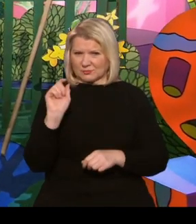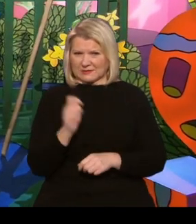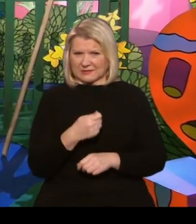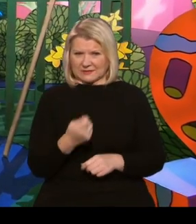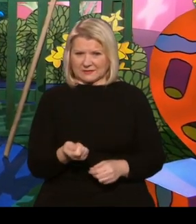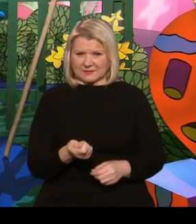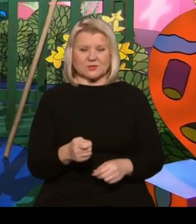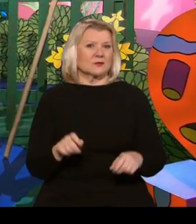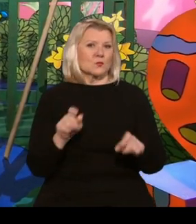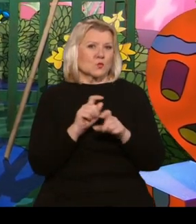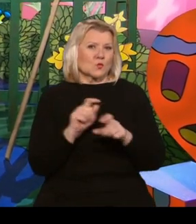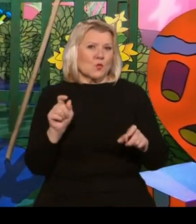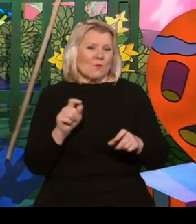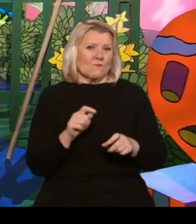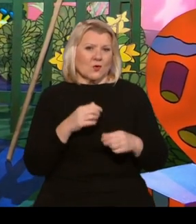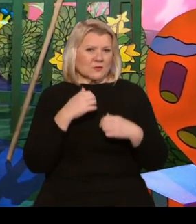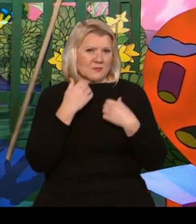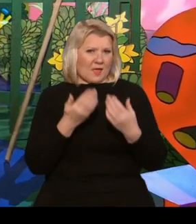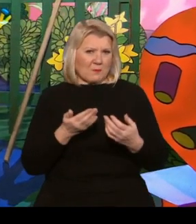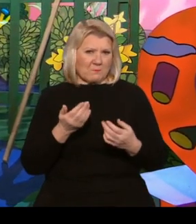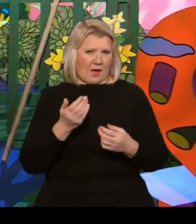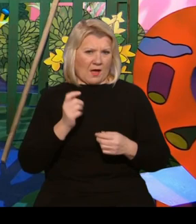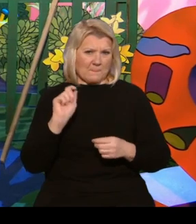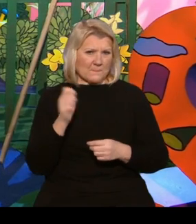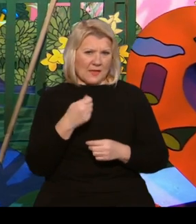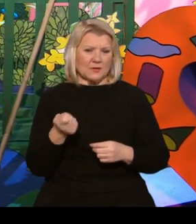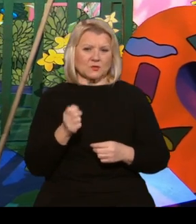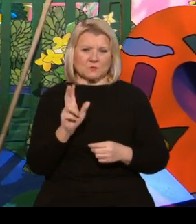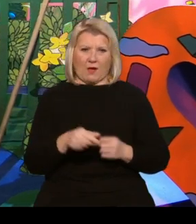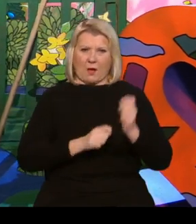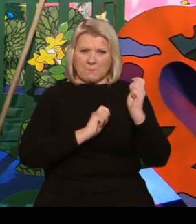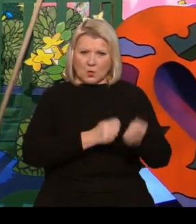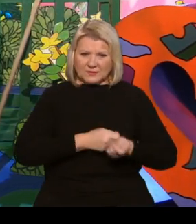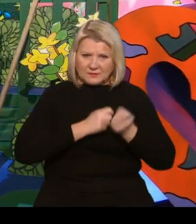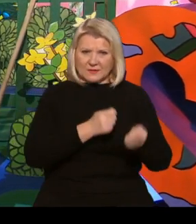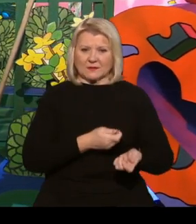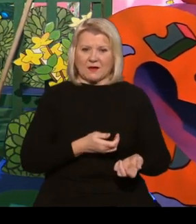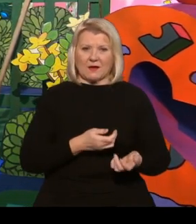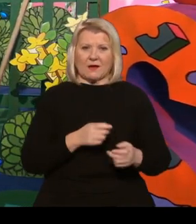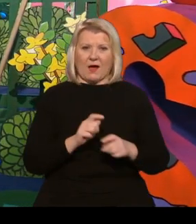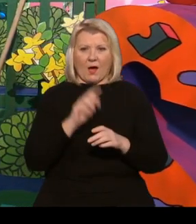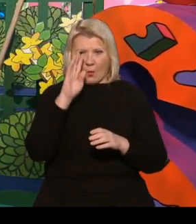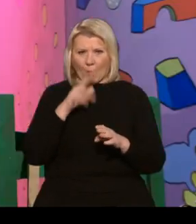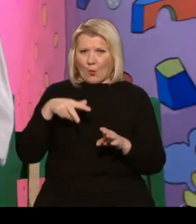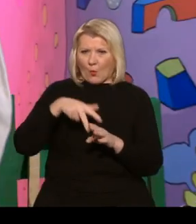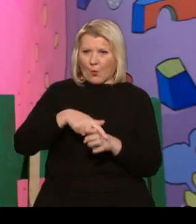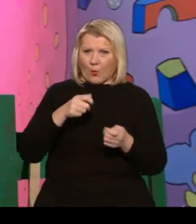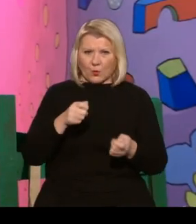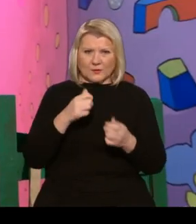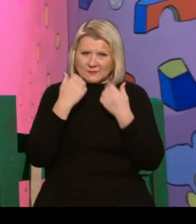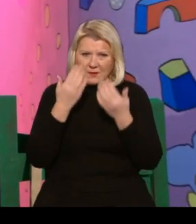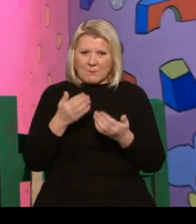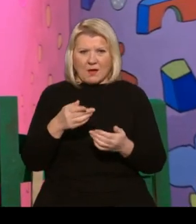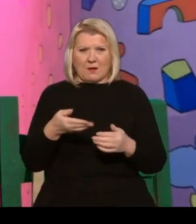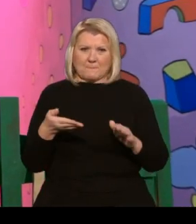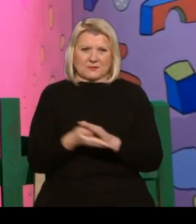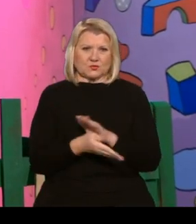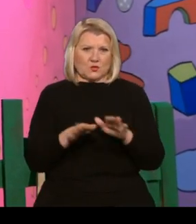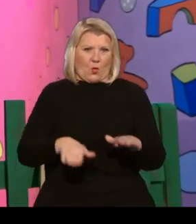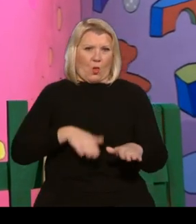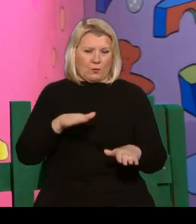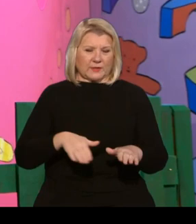když nosíš místo meče motiku a místo na koni jezdíš na koloběžce. No, podívej.